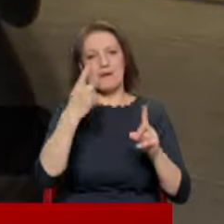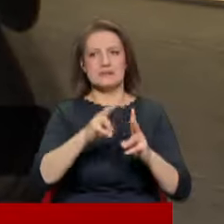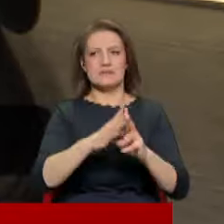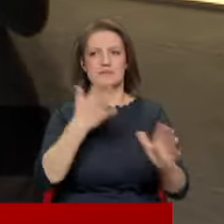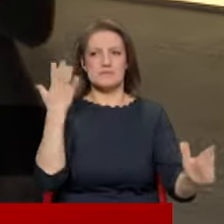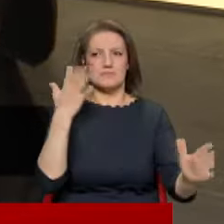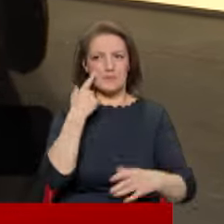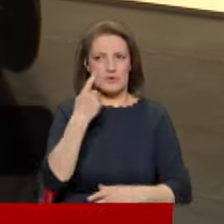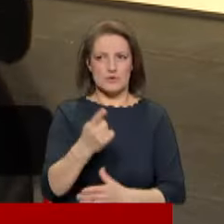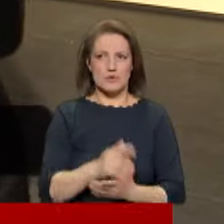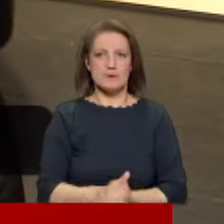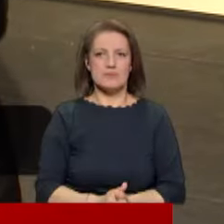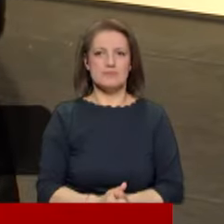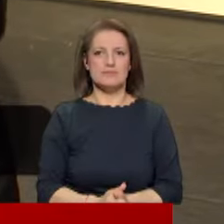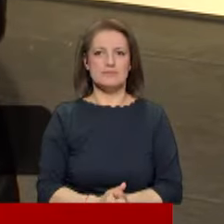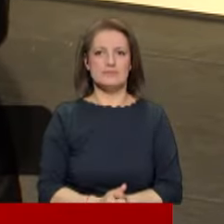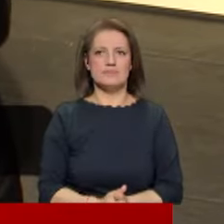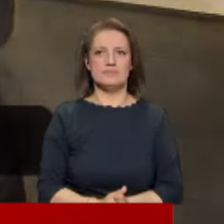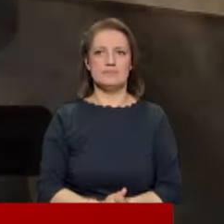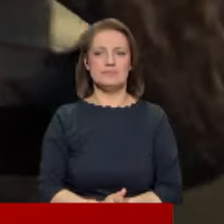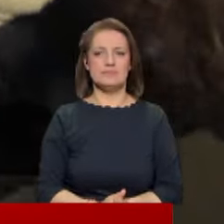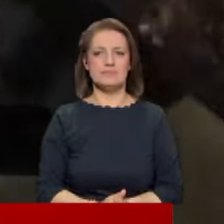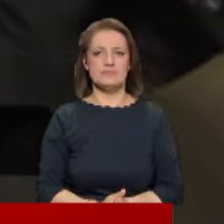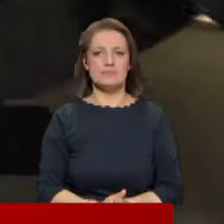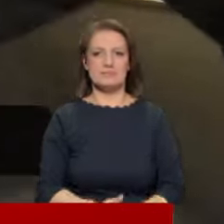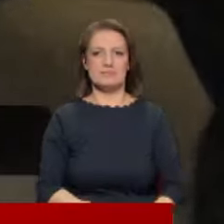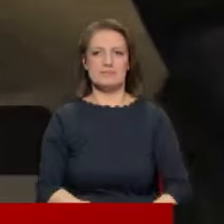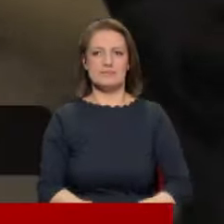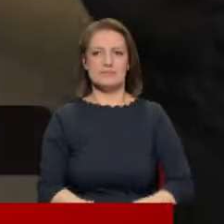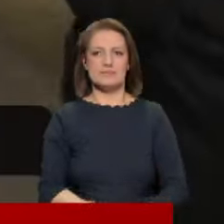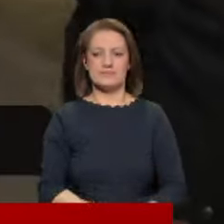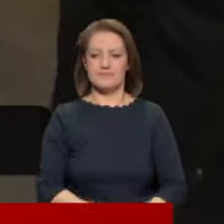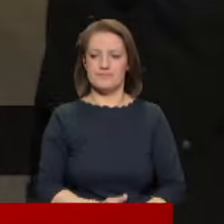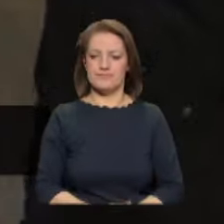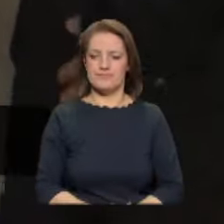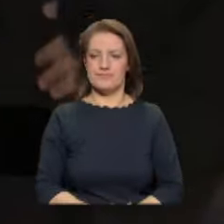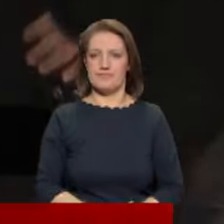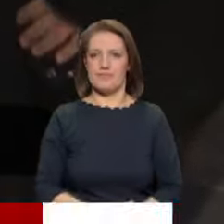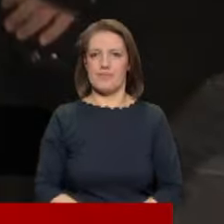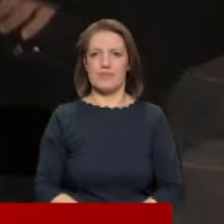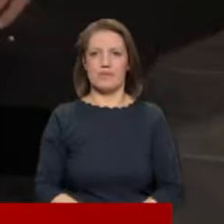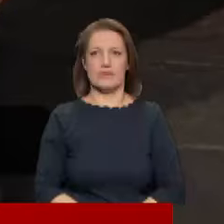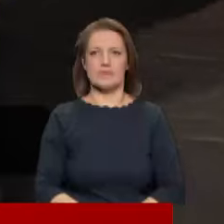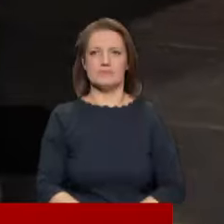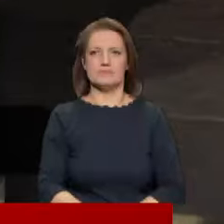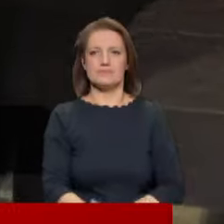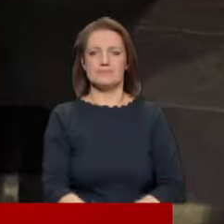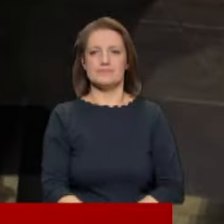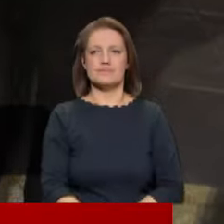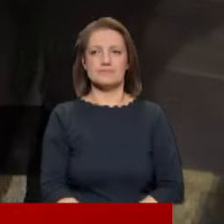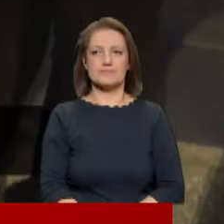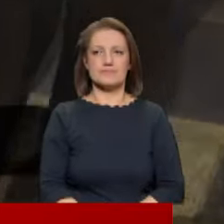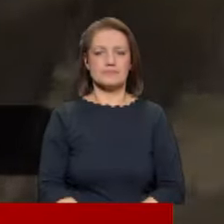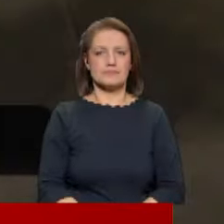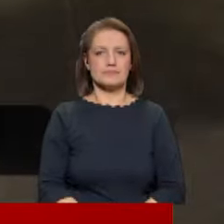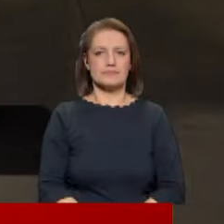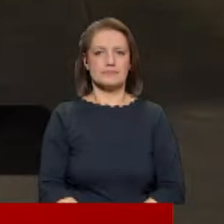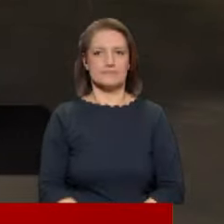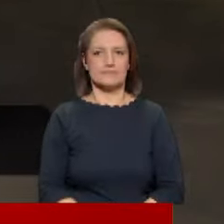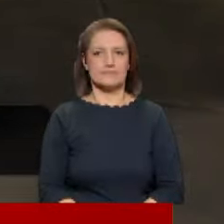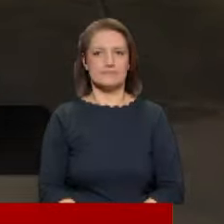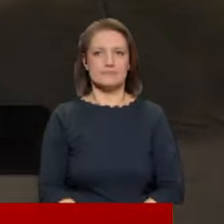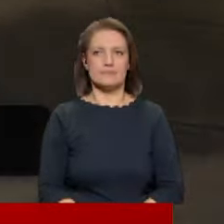Bak, betonun üstünde oturuyoruz. Ne yapalım önce? İki dizim ameliyatı toplayamıyorum. Böyle uzatmak zorundayım. Üst üste giydim geldim. Daha